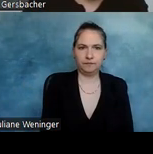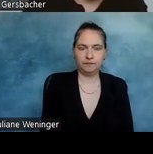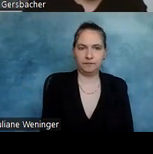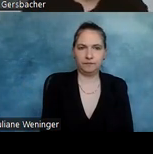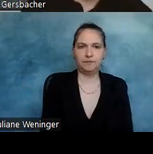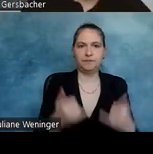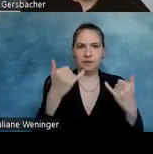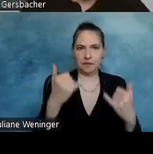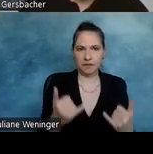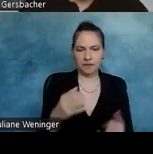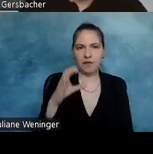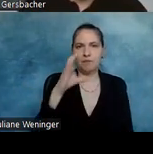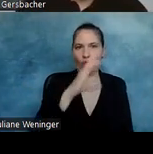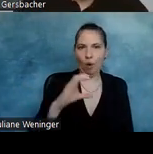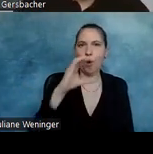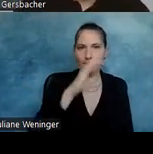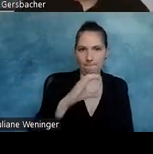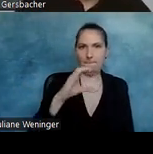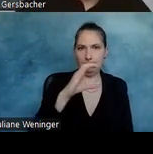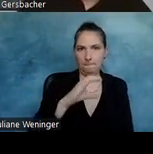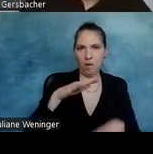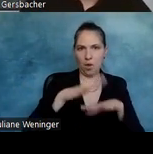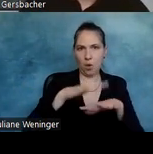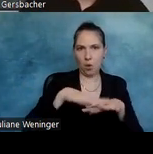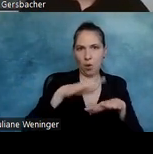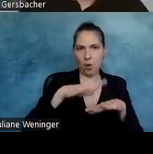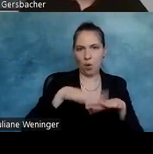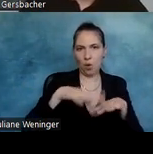im Chrome Web Store. Den Browser dann ändern.